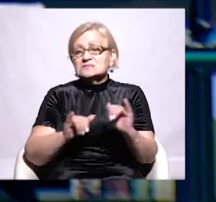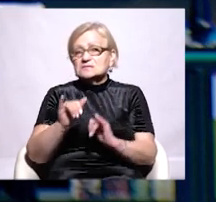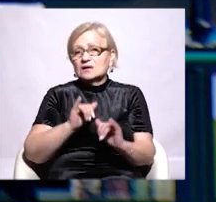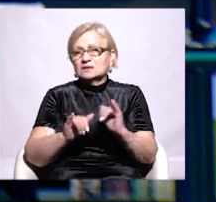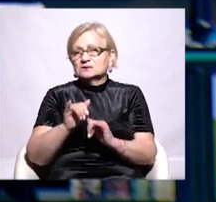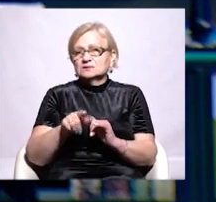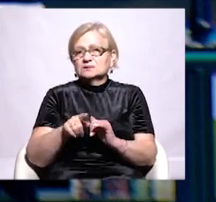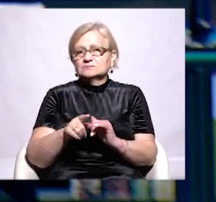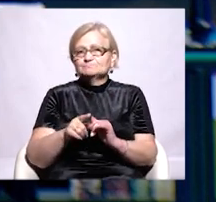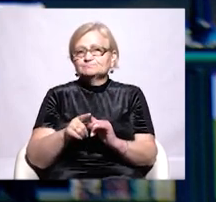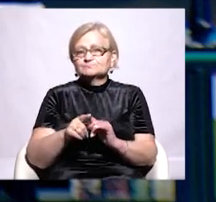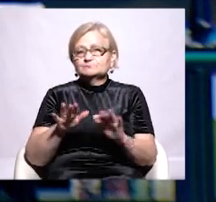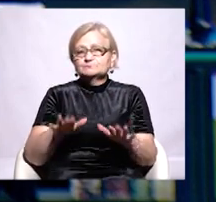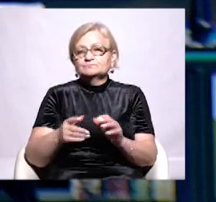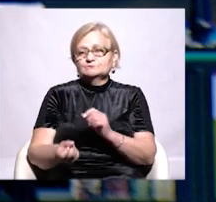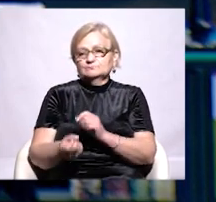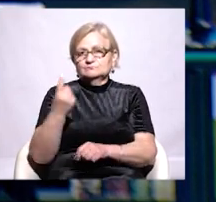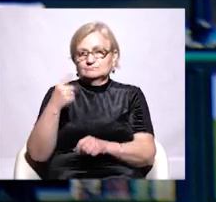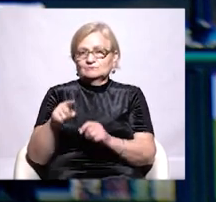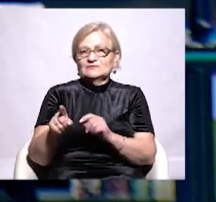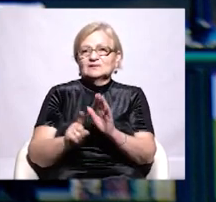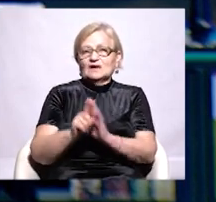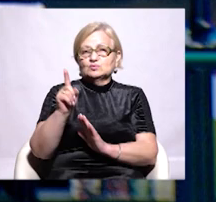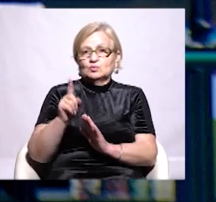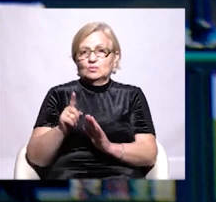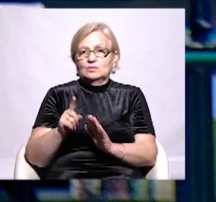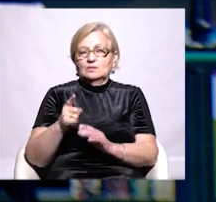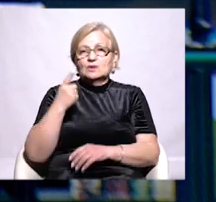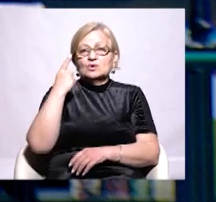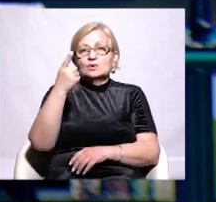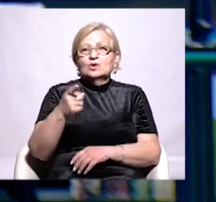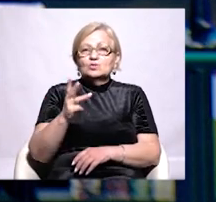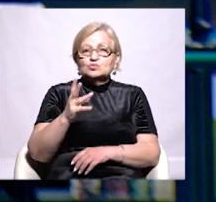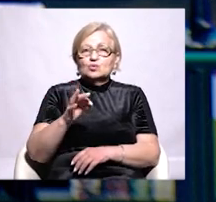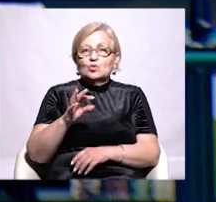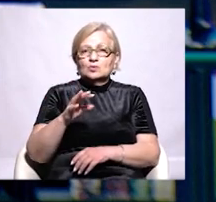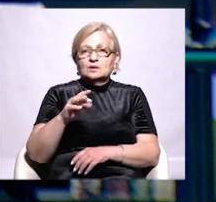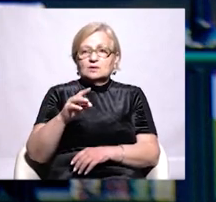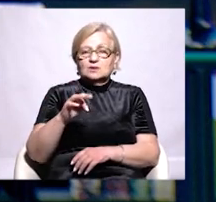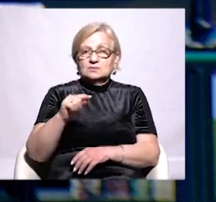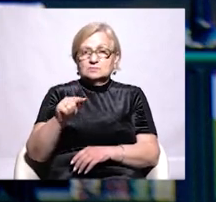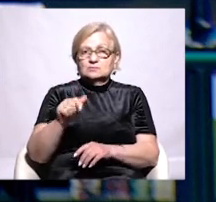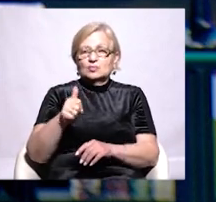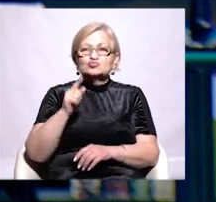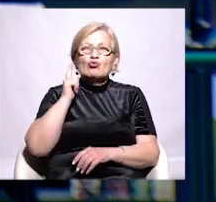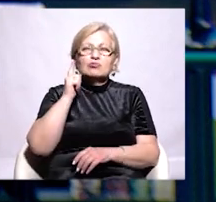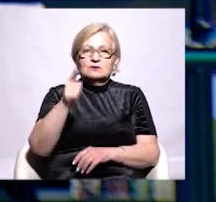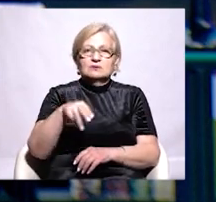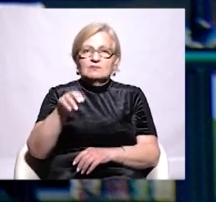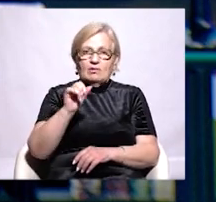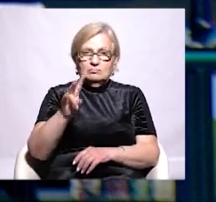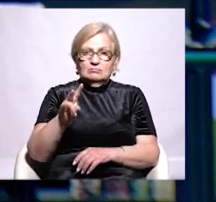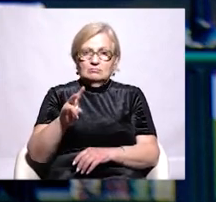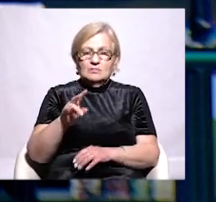საიდან რა ადგილიდან ხდებოდა მოქმედება. Შორით ნიშნავს იგივე შორიდან. გვხვდება